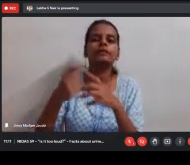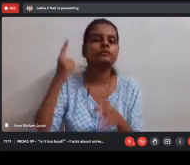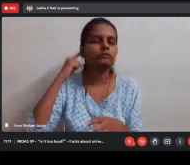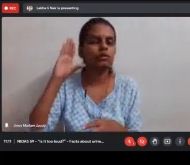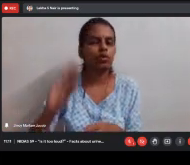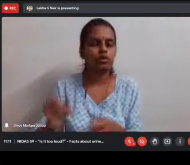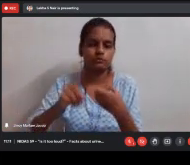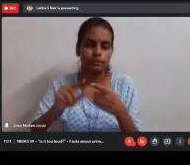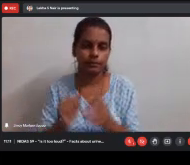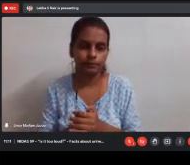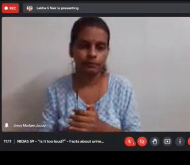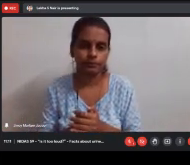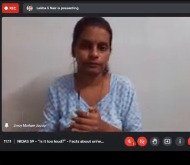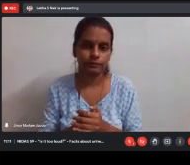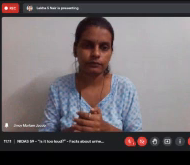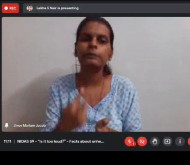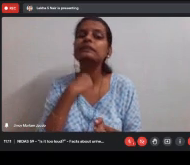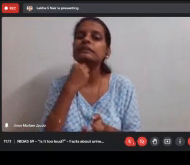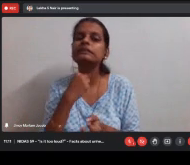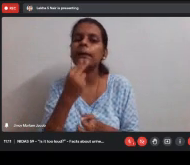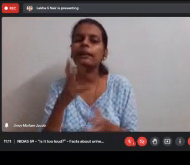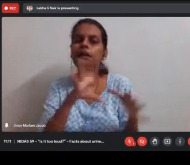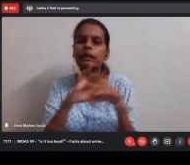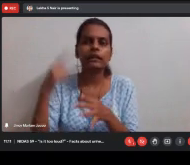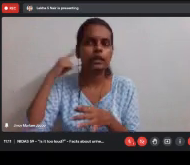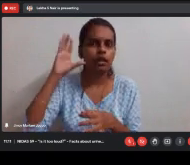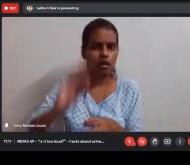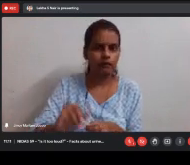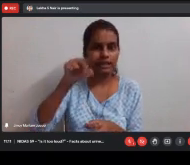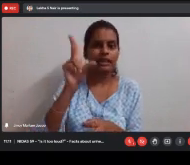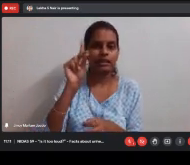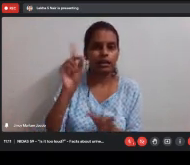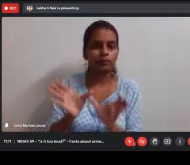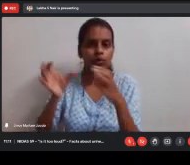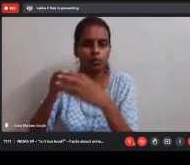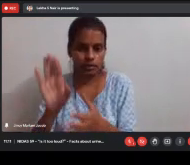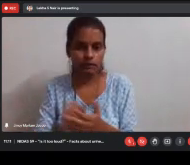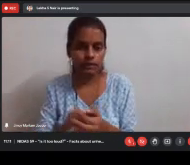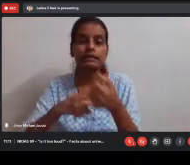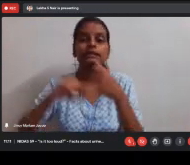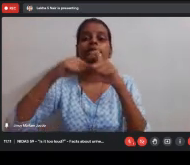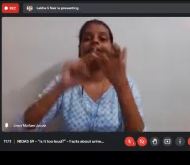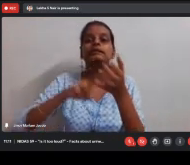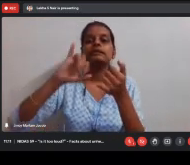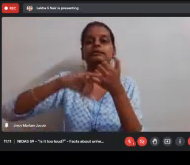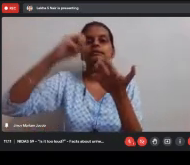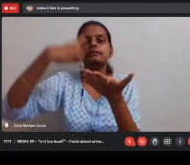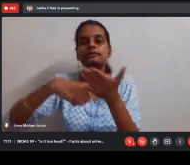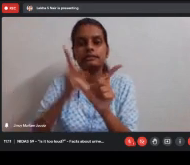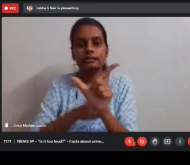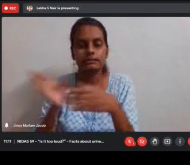പേരാണ് സെൻസറി ന്യൂറൽ കേൾവിക്കുറവ് എന്നത്. ഇനി കണ്ടക്റ്റീവും സെൻസറി ന്യൂറലും ചേർന്ന് വന്നാൽ അതിന് പറയുന്ന പേരാണ് മിക്സഡ് ഹിയറിംഗ് ലോസ്. ഇപ്പോൾ